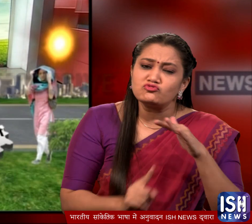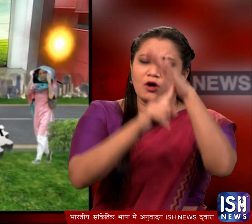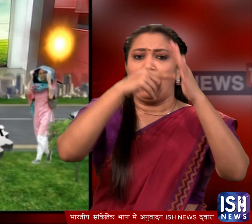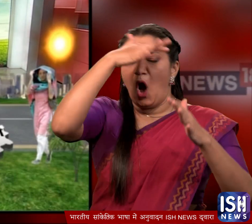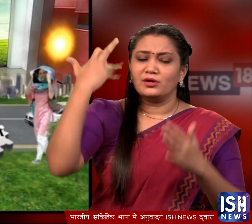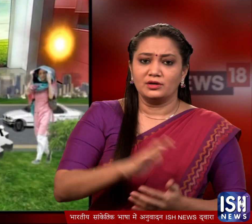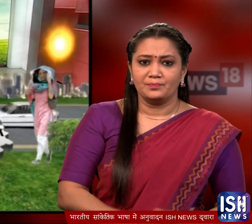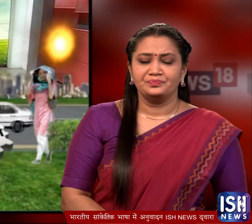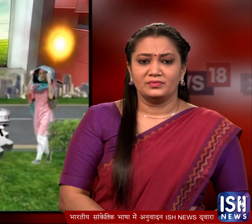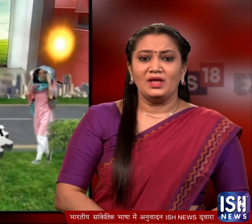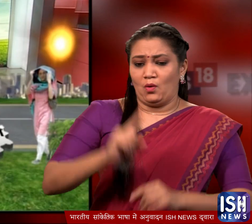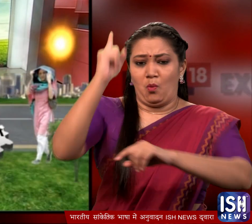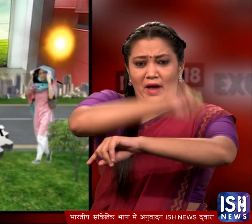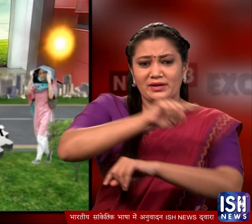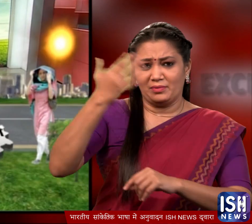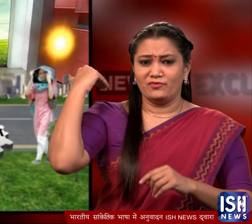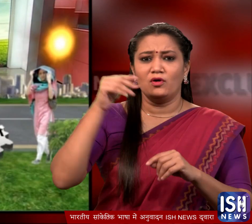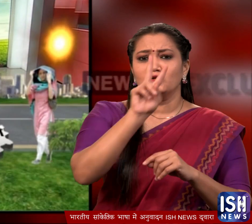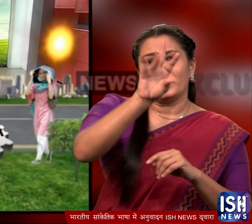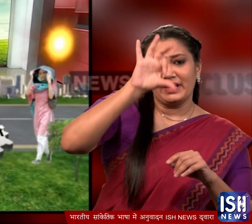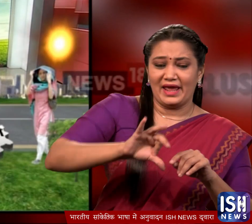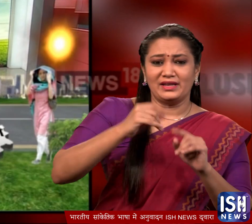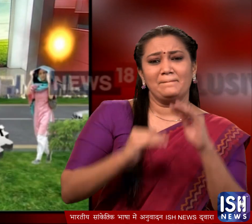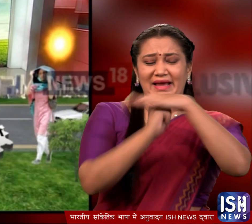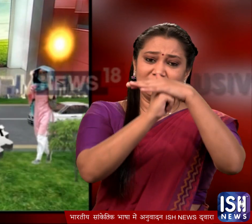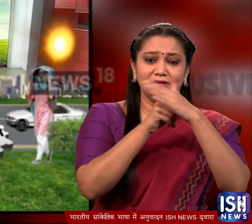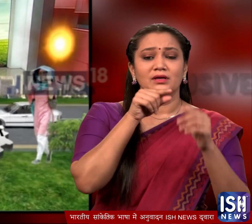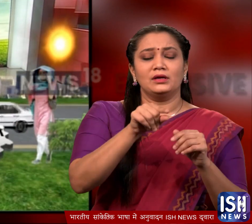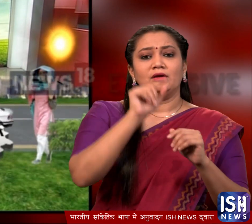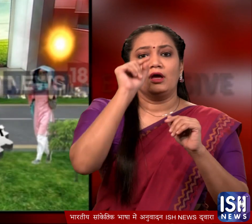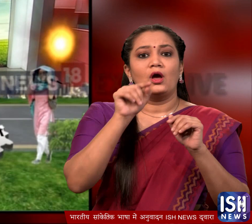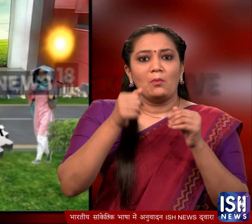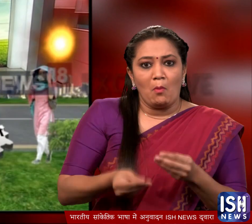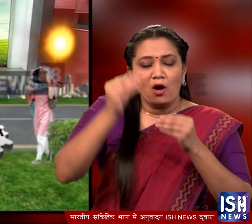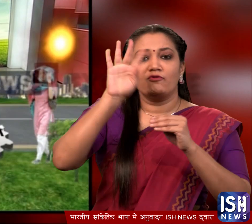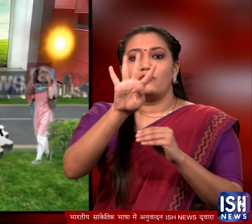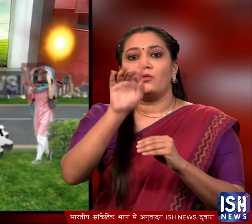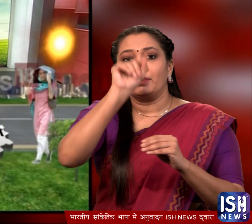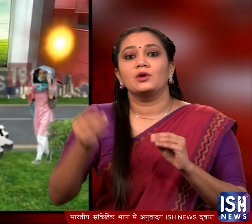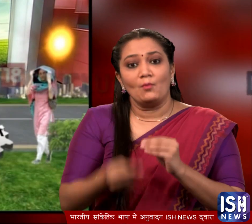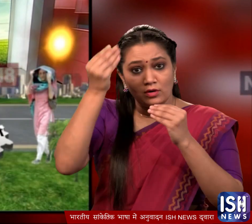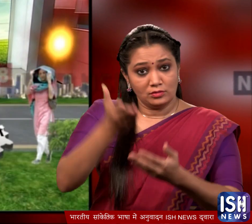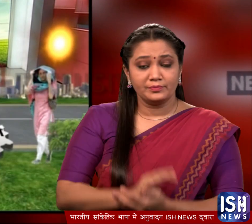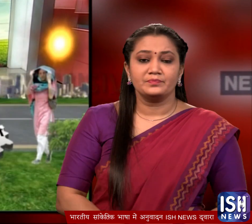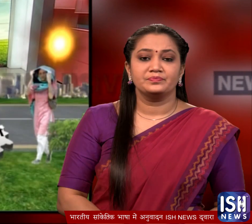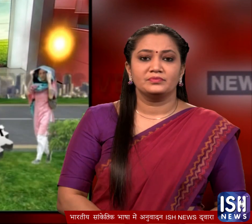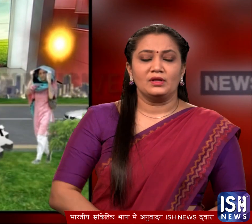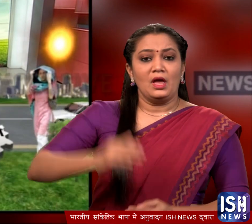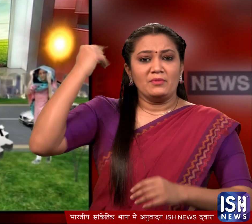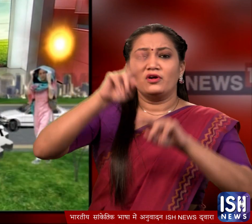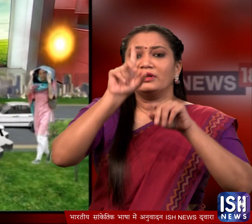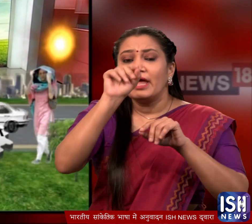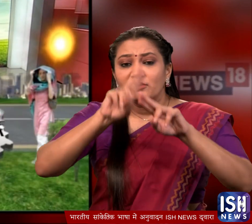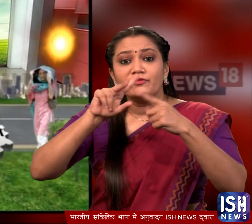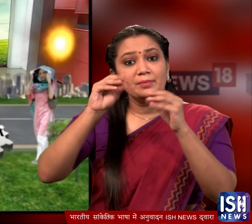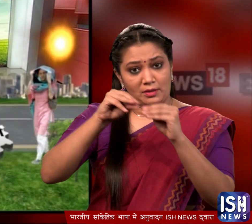दिन पहले दिल्ली का अधिकतम तापमान करीब 29 डिग्री दर्ज किया गया था, जो कि सामान्य से 4 डिग्री ज़्यादा है। इससे पहले 10 फरवरी को ही अधिकतम